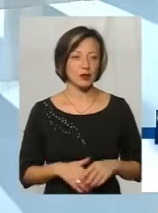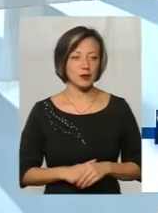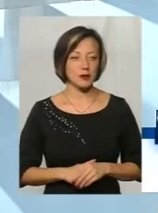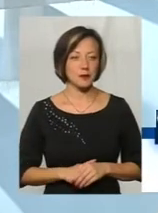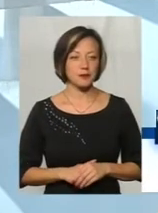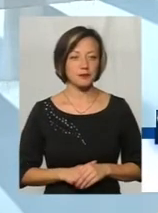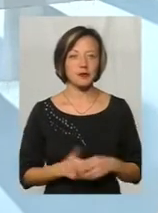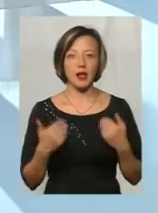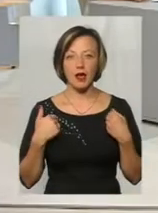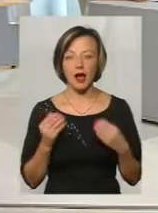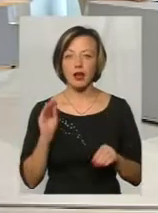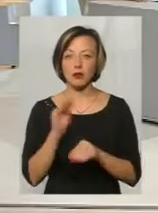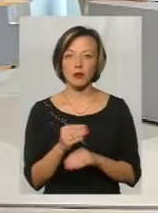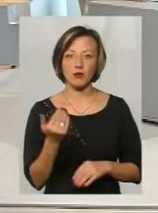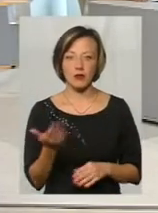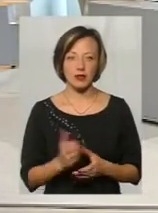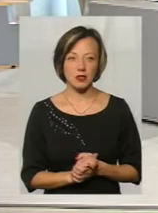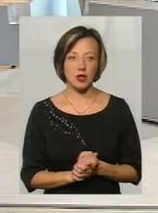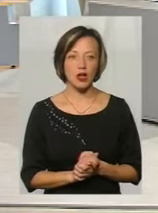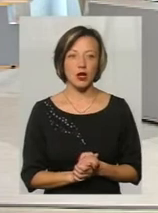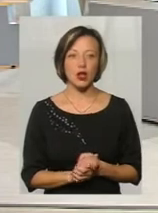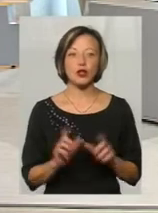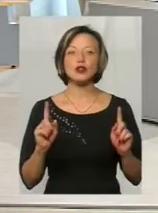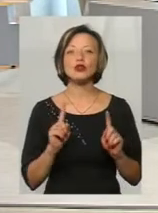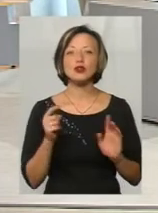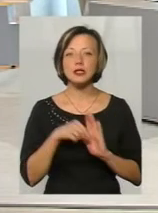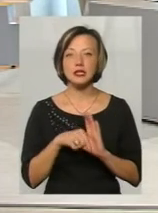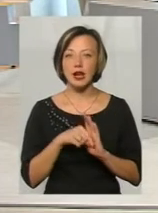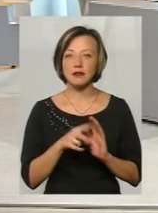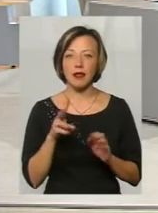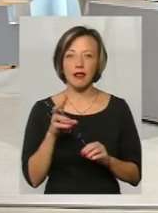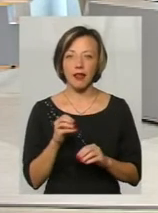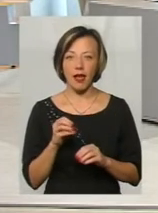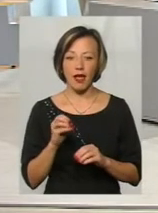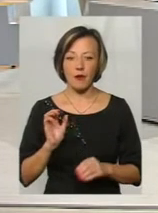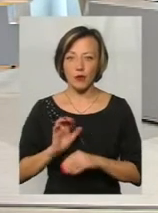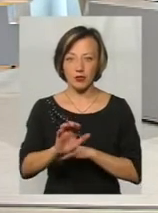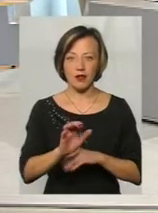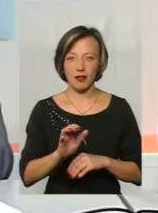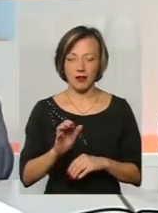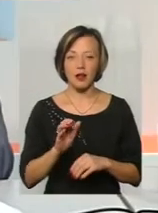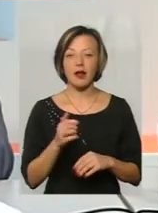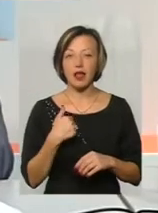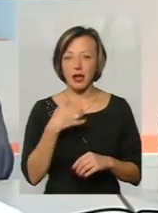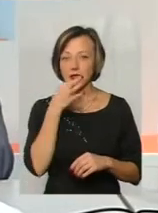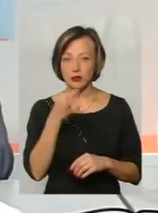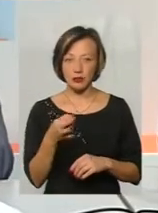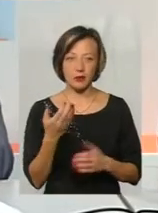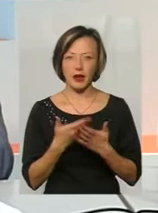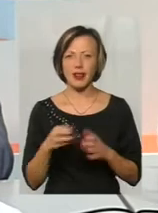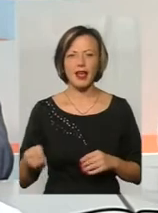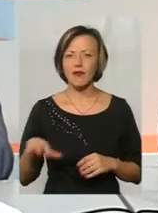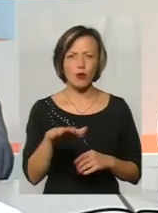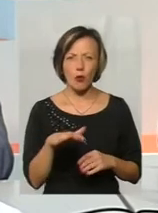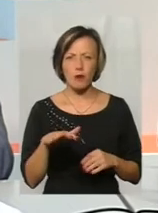можна доповню вас? Так. Що значить не цькувала? Я вам скажу таку річ. Ми не будемо брати Європу, ми не